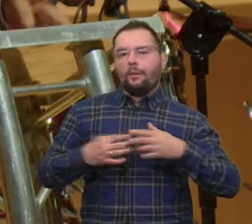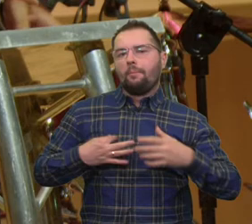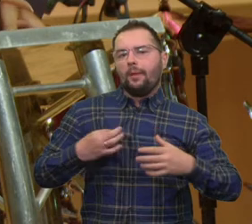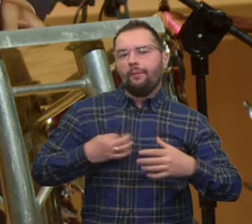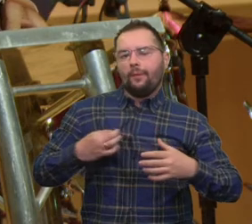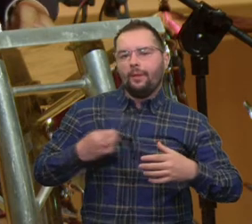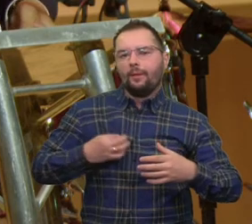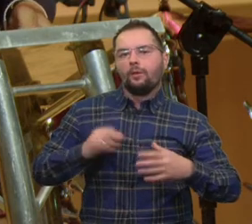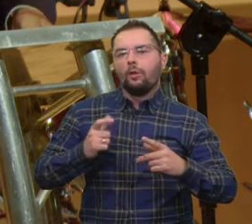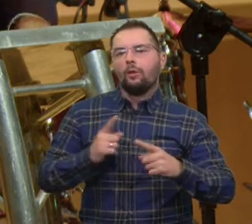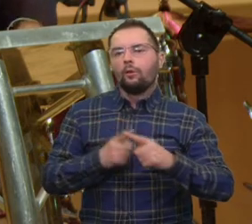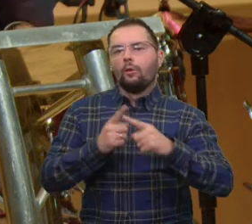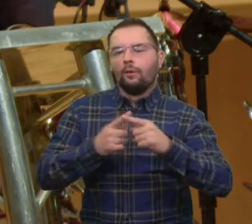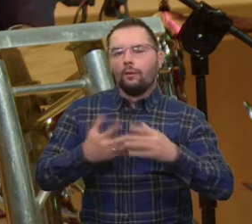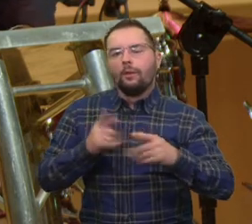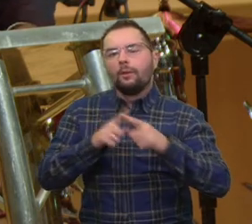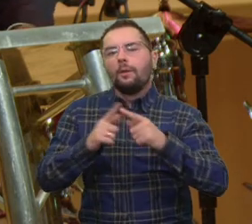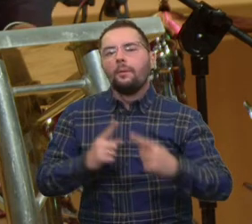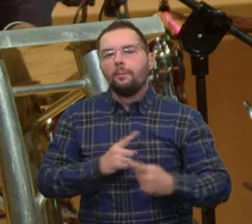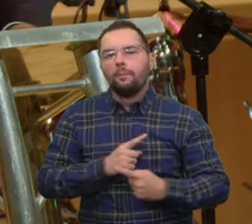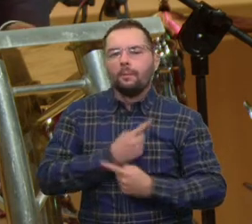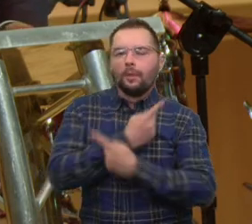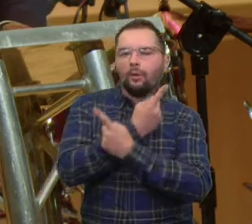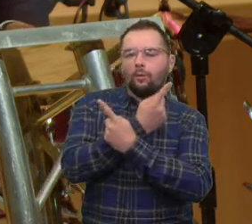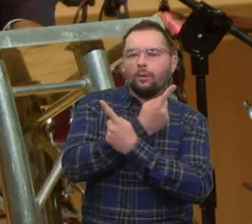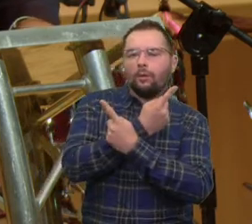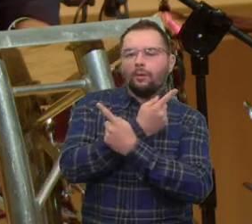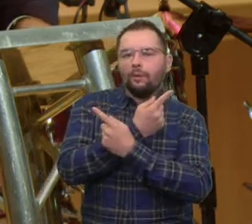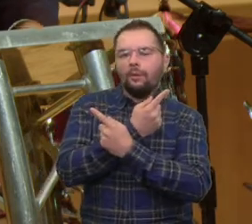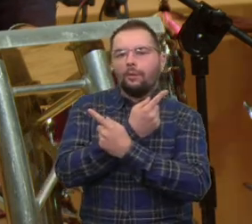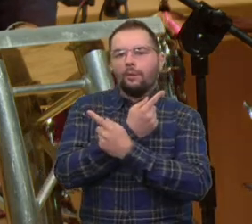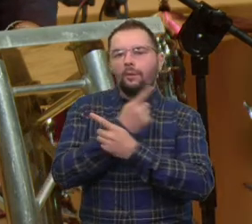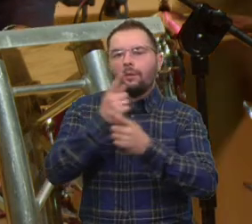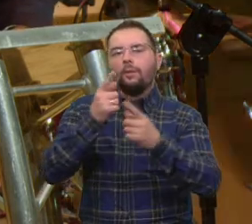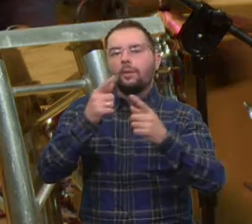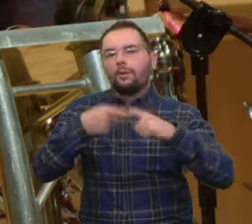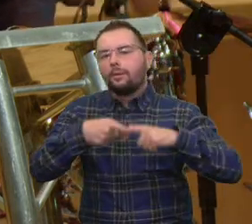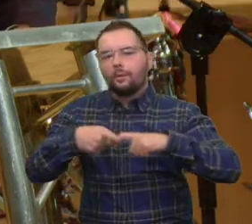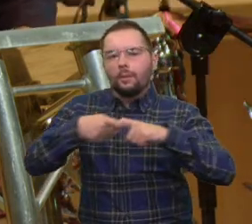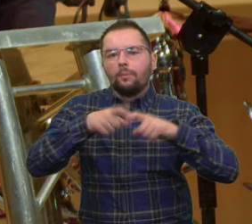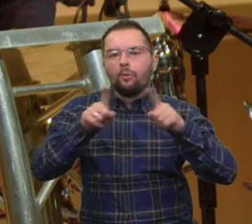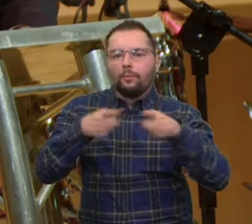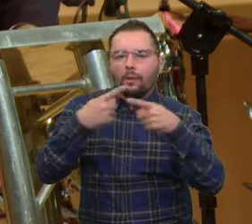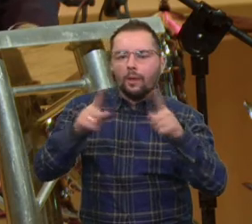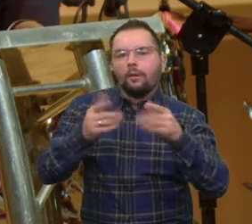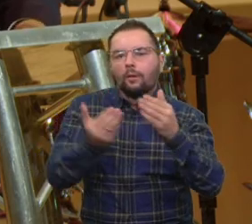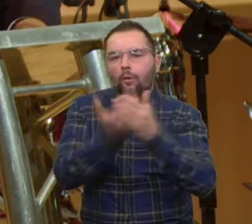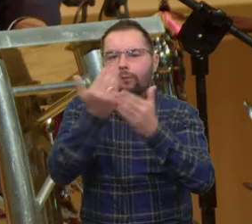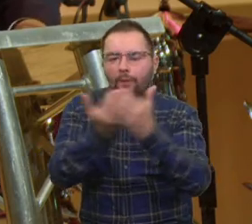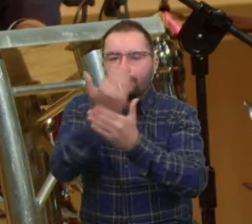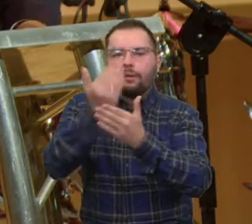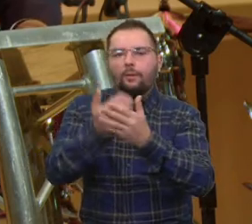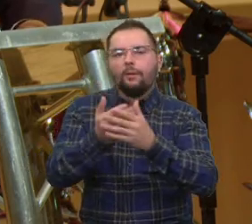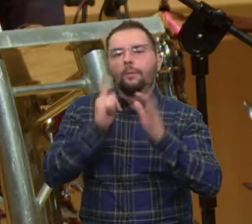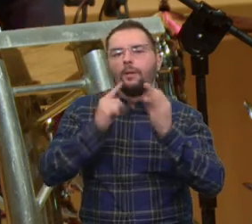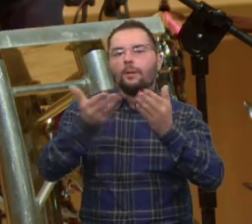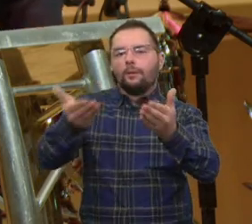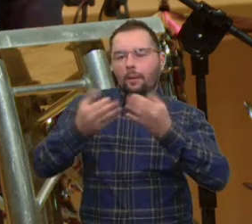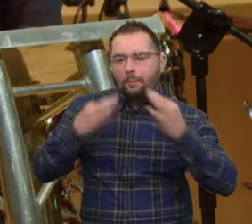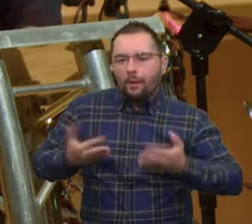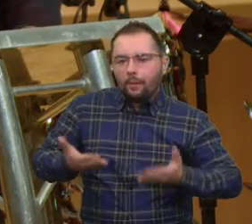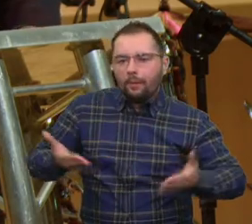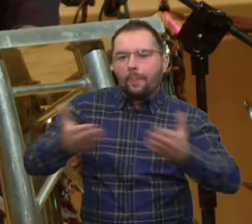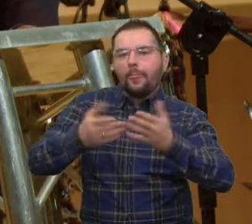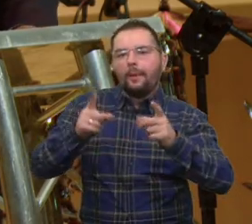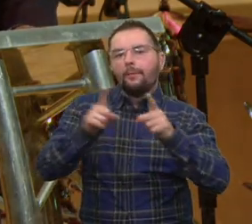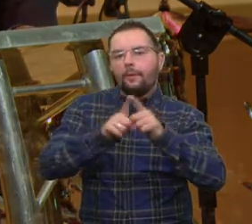absolutnie wyjątkowe doznanie. Miłosz, zespół pieśni i tańca Śląsk, pieśni współczesne. Zapraszamy. Już teraz państwa zapraszając